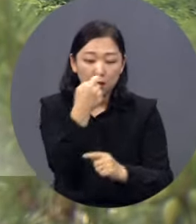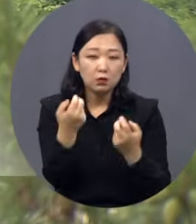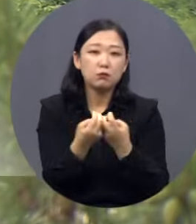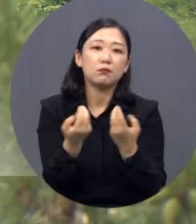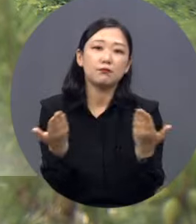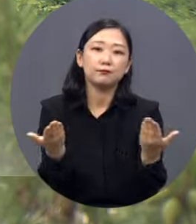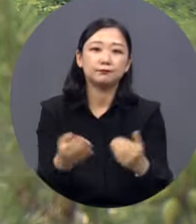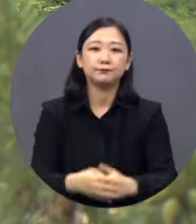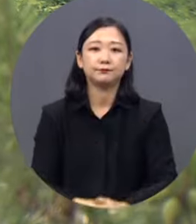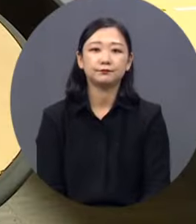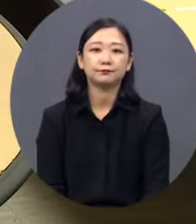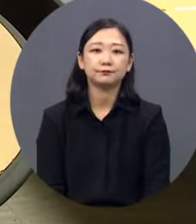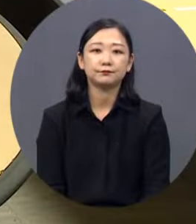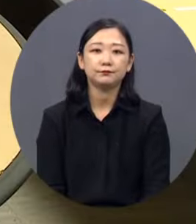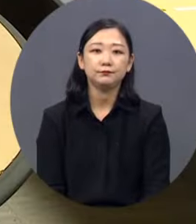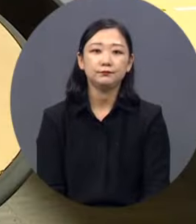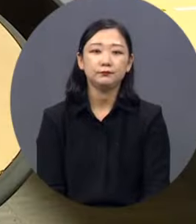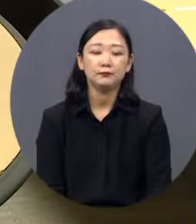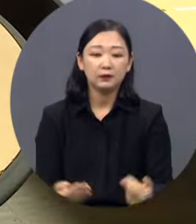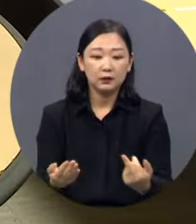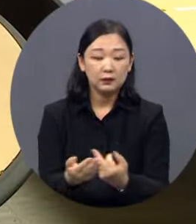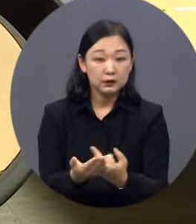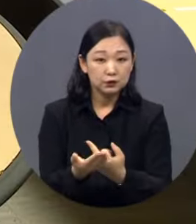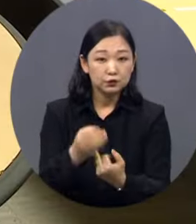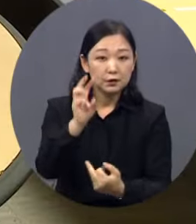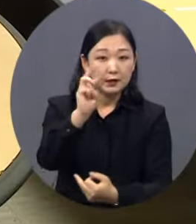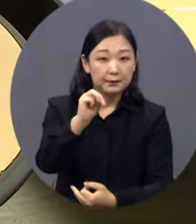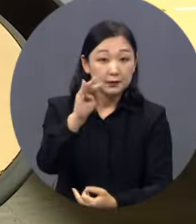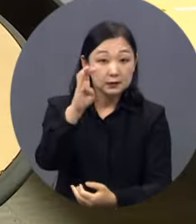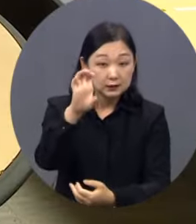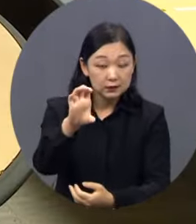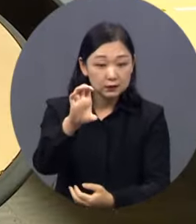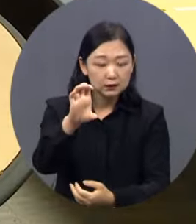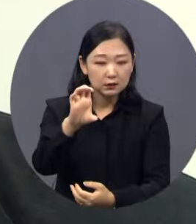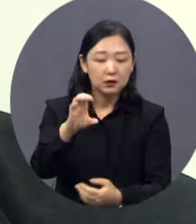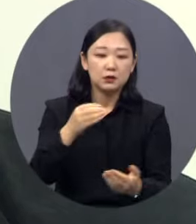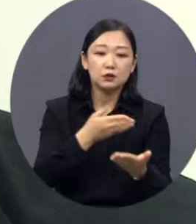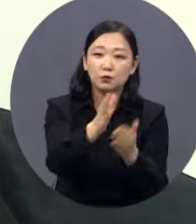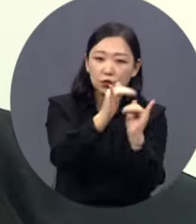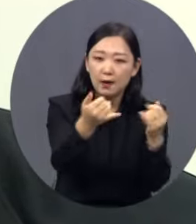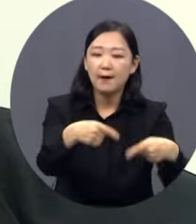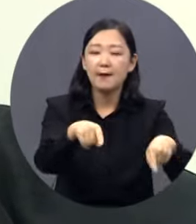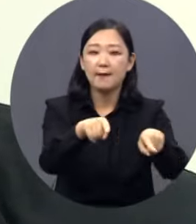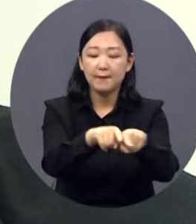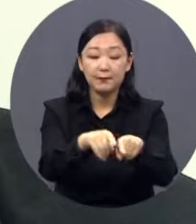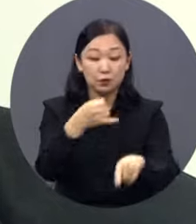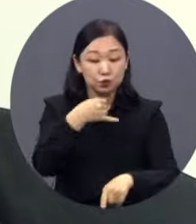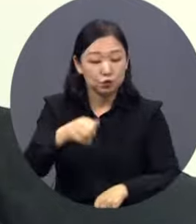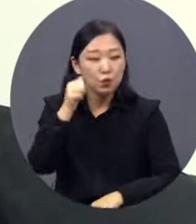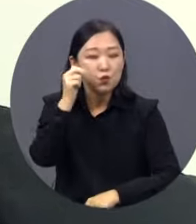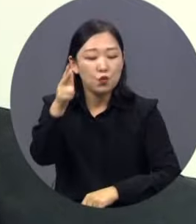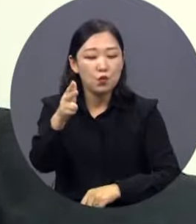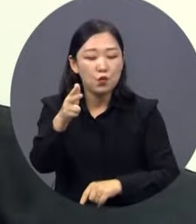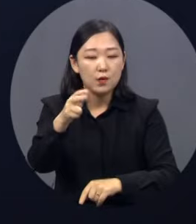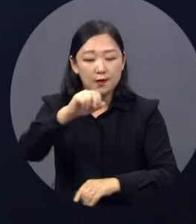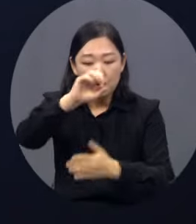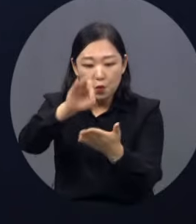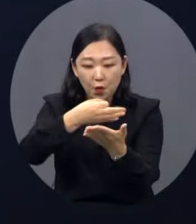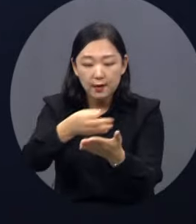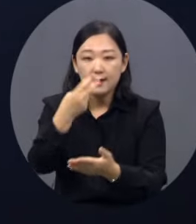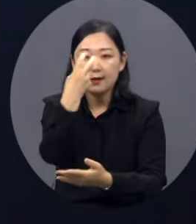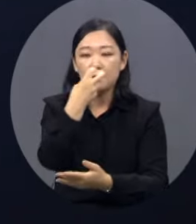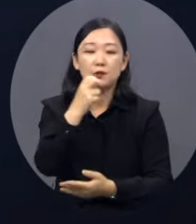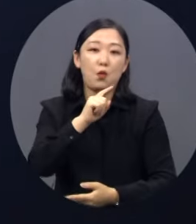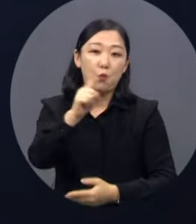없다는 것입니다 제주 MB 씨는 전문가와 함께 통신원의 재무재표 회계감사